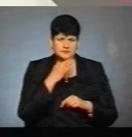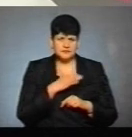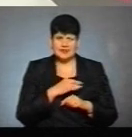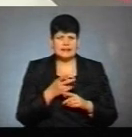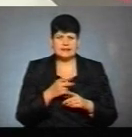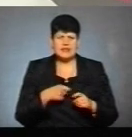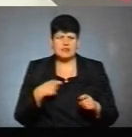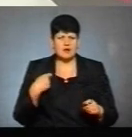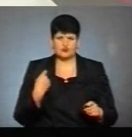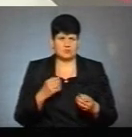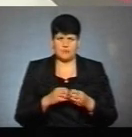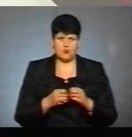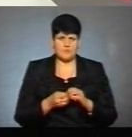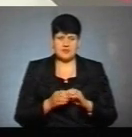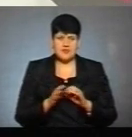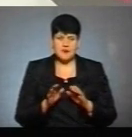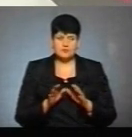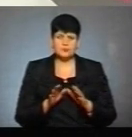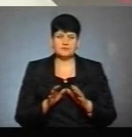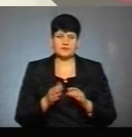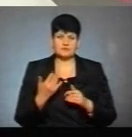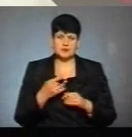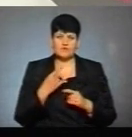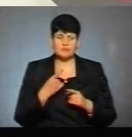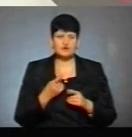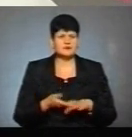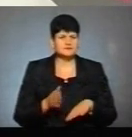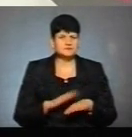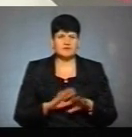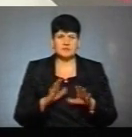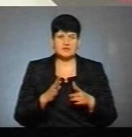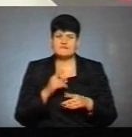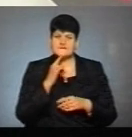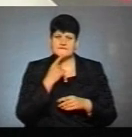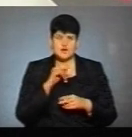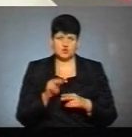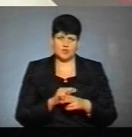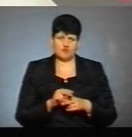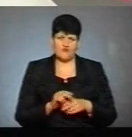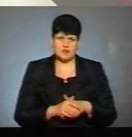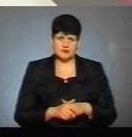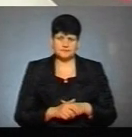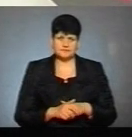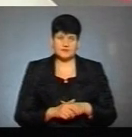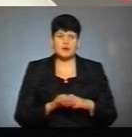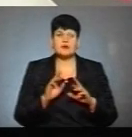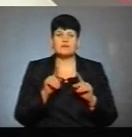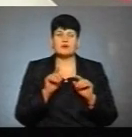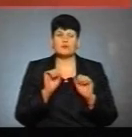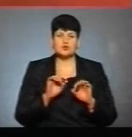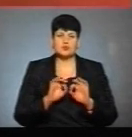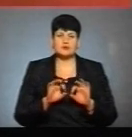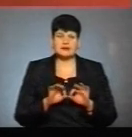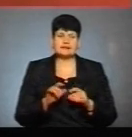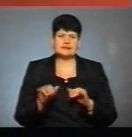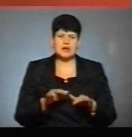відтягувати цієї проблеми. Бо, як я вже казав, що запущені випадки – це дуже важко лікувати. Як можете охарактеризувати